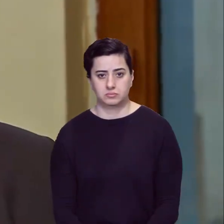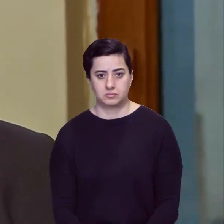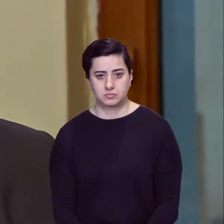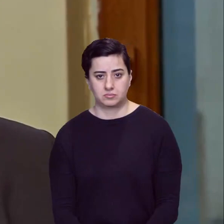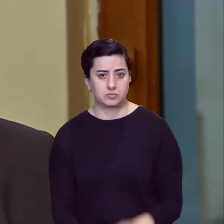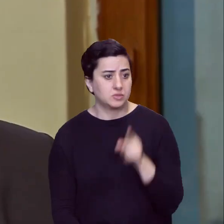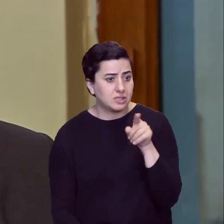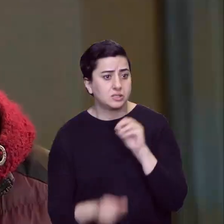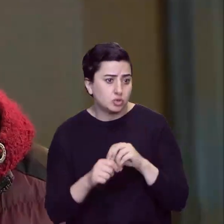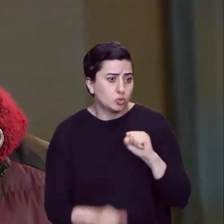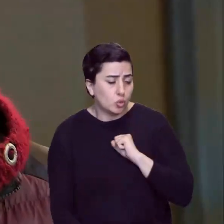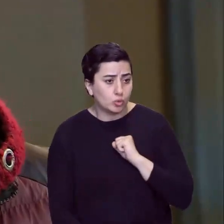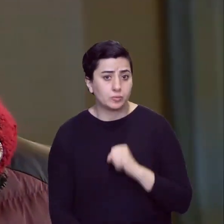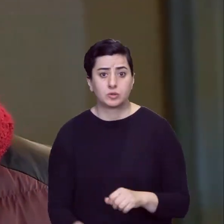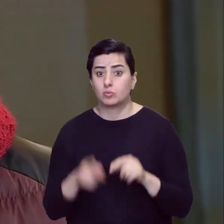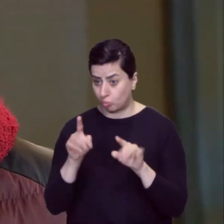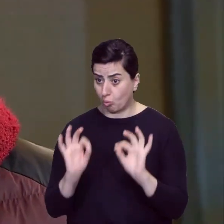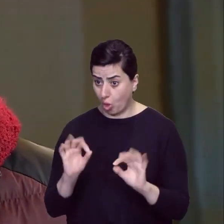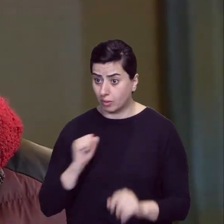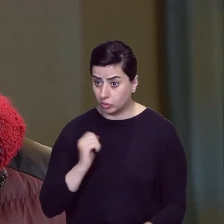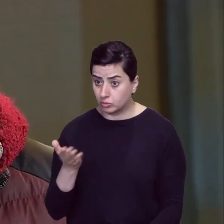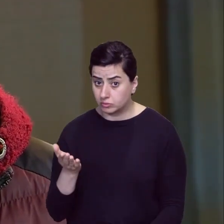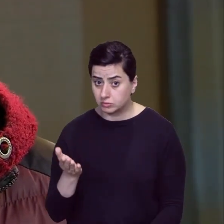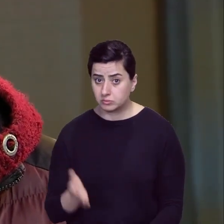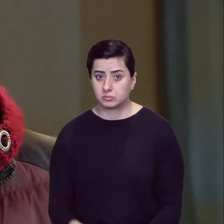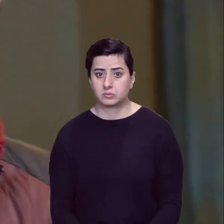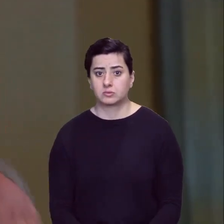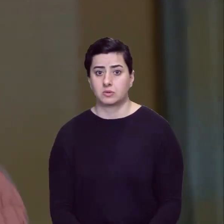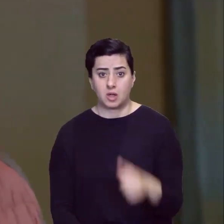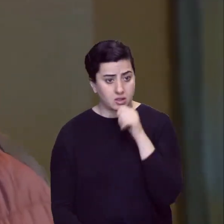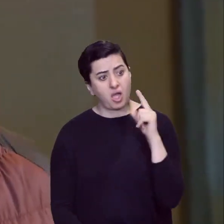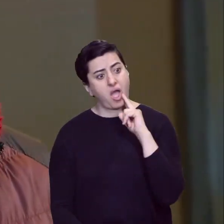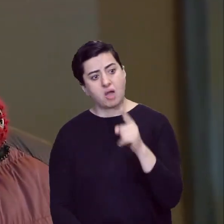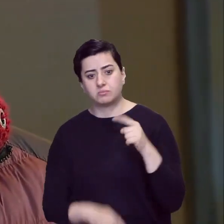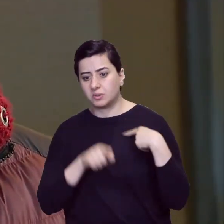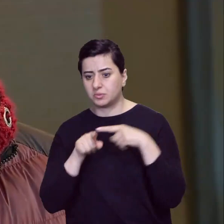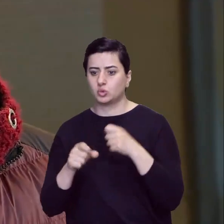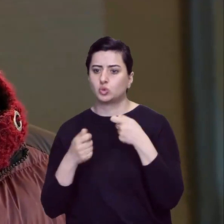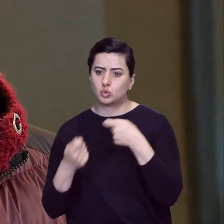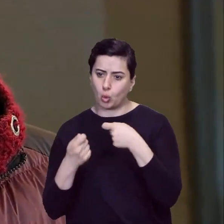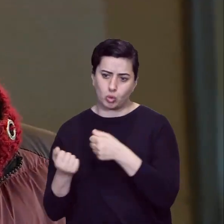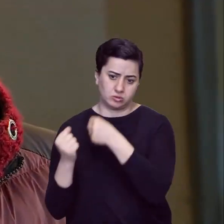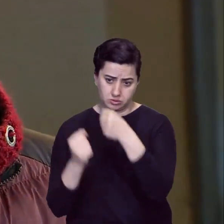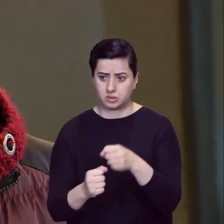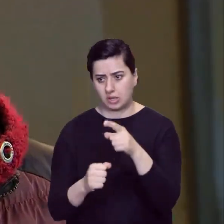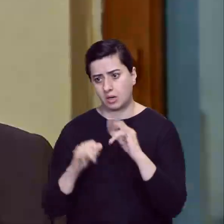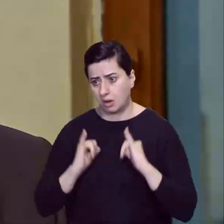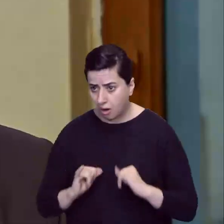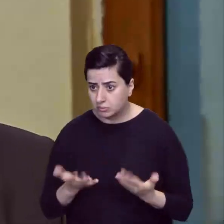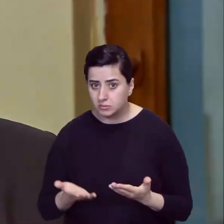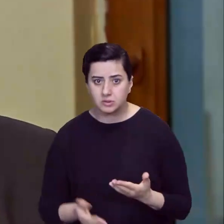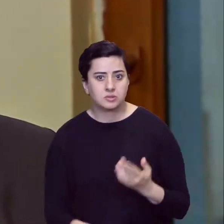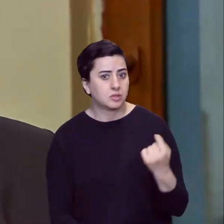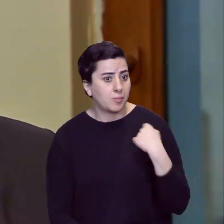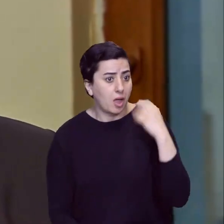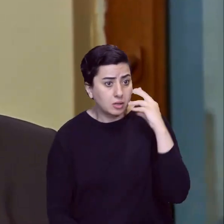Ve endişe duyuyorum senin için. Böyle mi endişeleniyorsun? Adamlarını peşime takıp zorla ayağına getirince endişen geçiyor mu? Beni